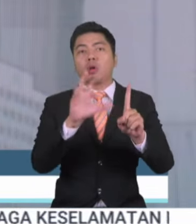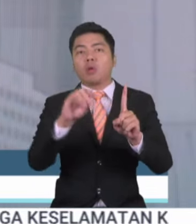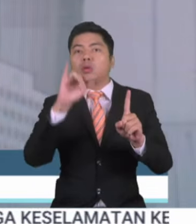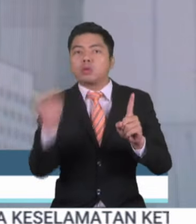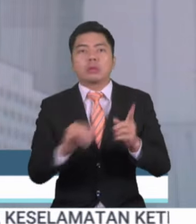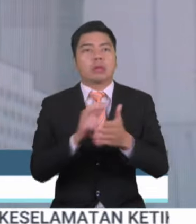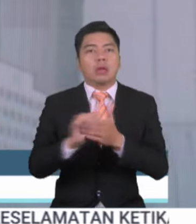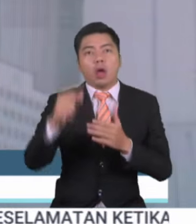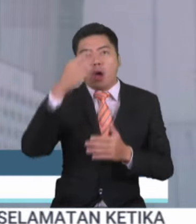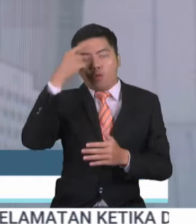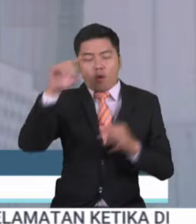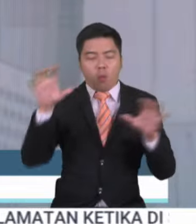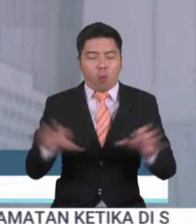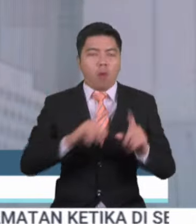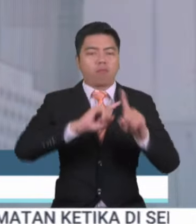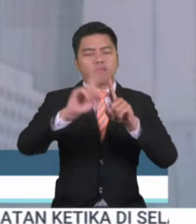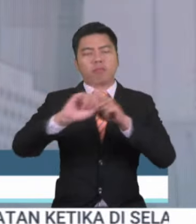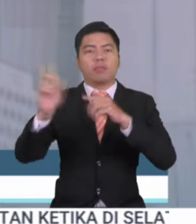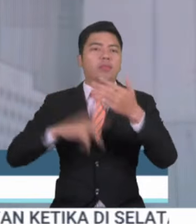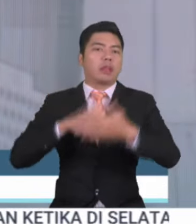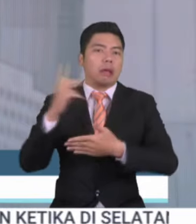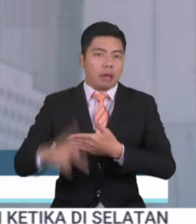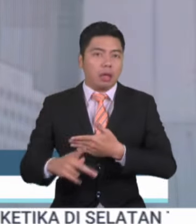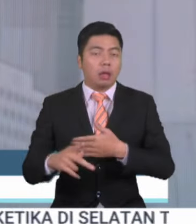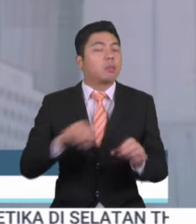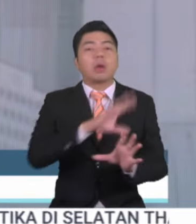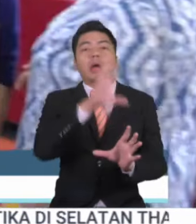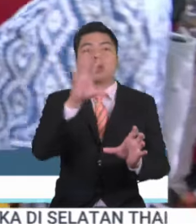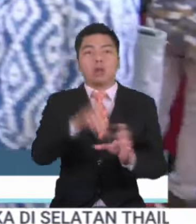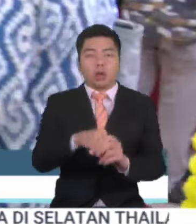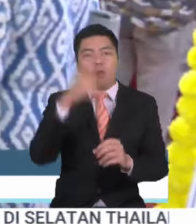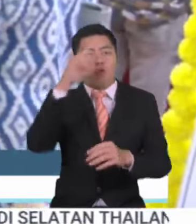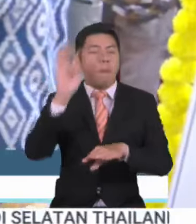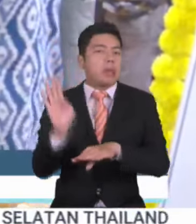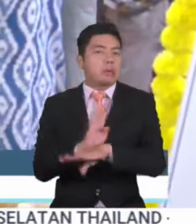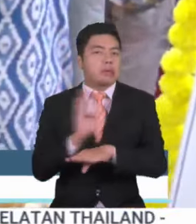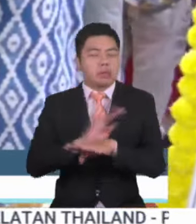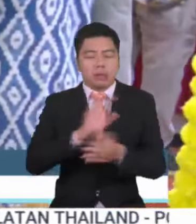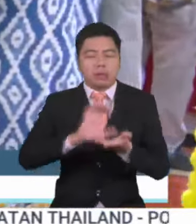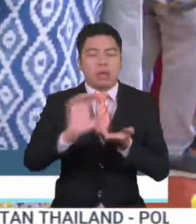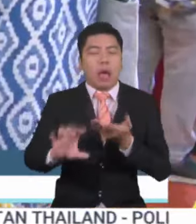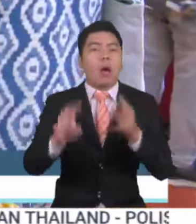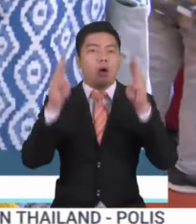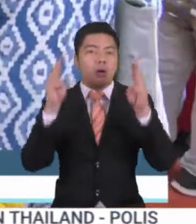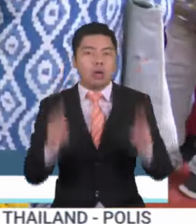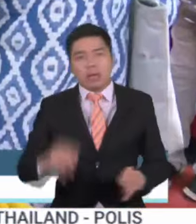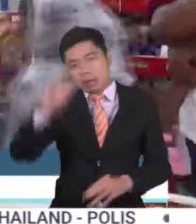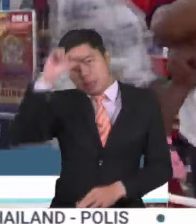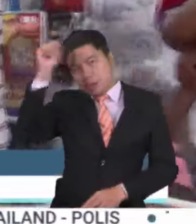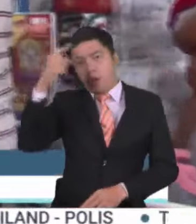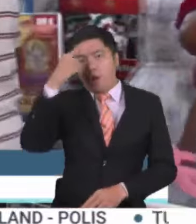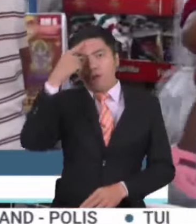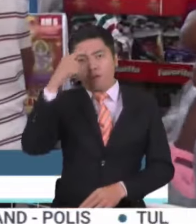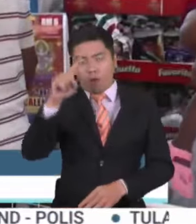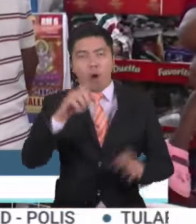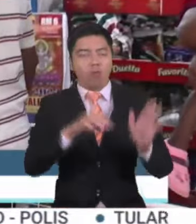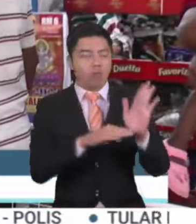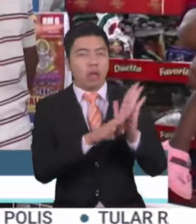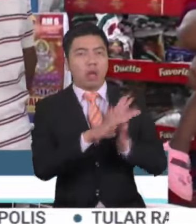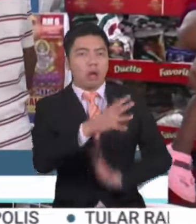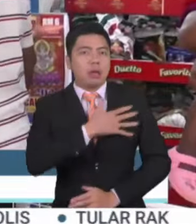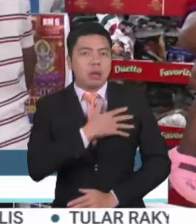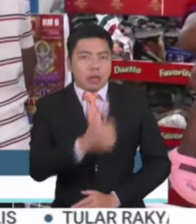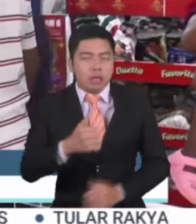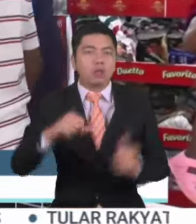RM130 juta bagi melaksanakan pelbagai program. Ini termasuk pembiayaan perniagaan masyarakat India bertujuan membangunkan modal